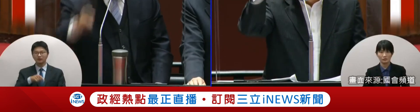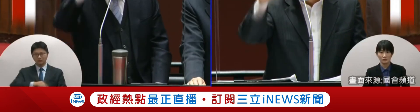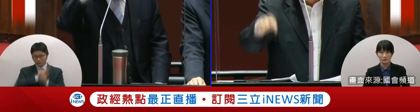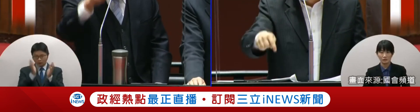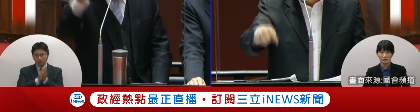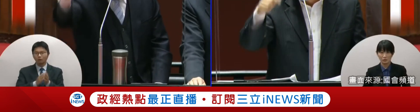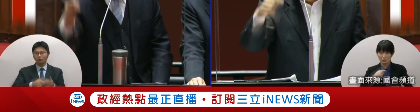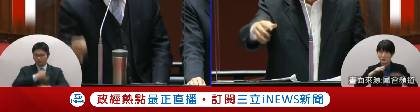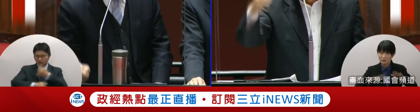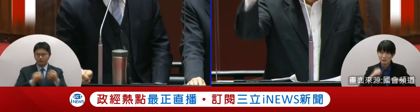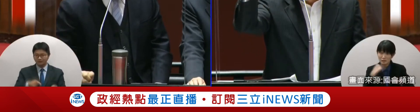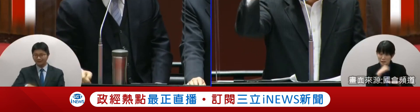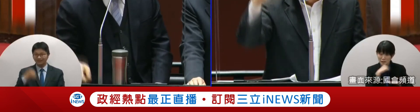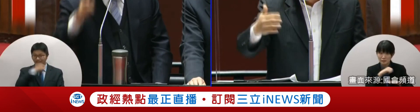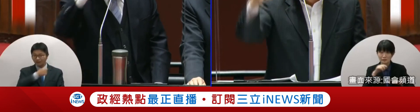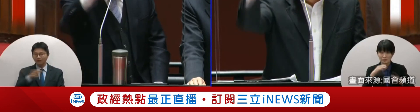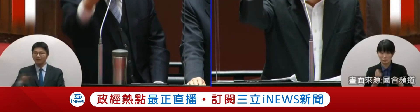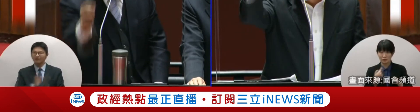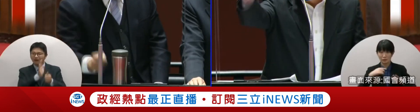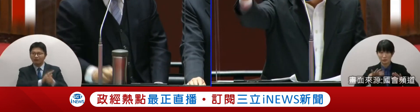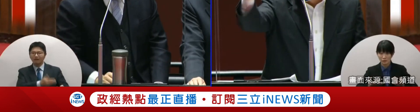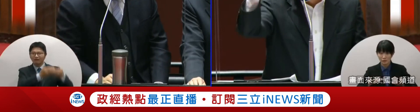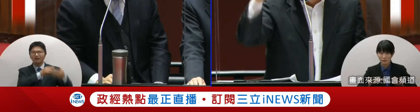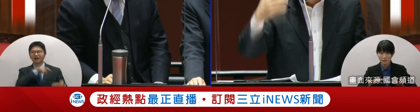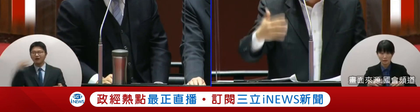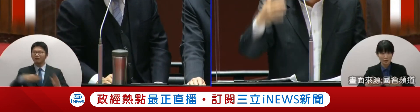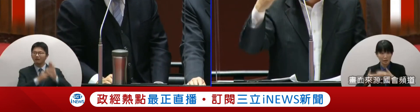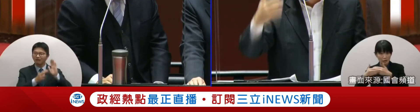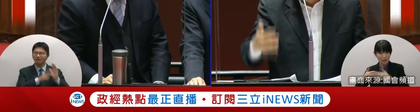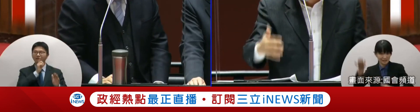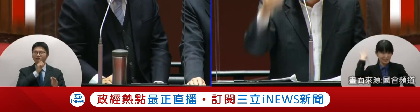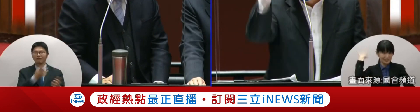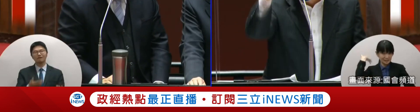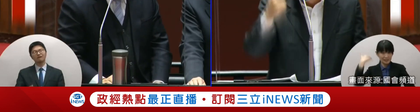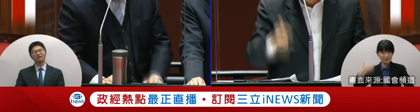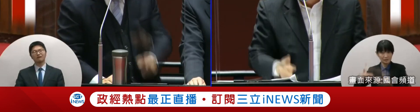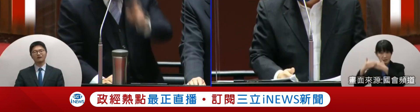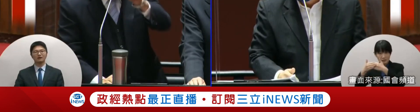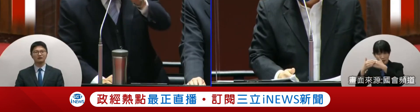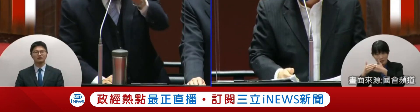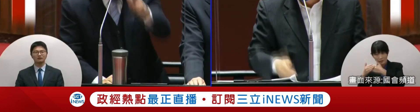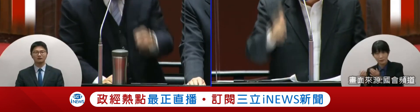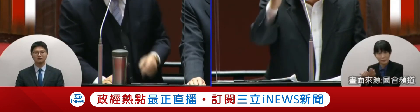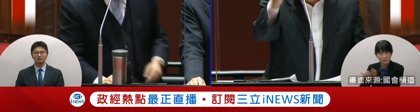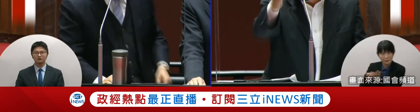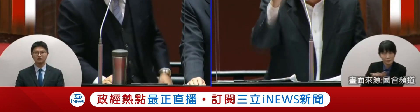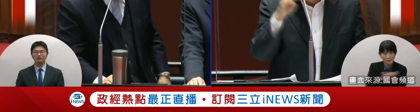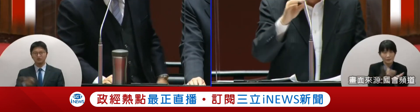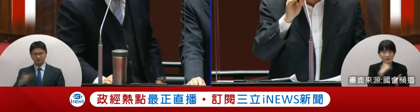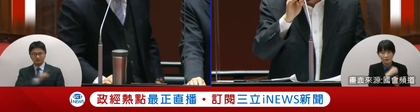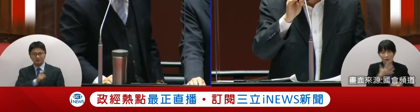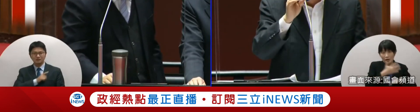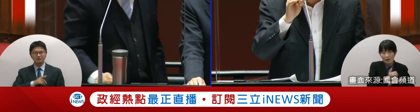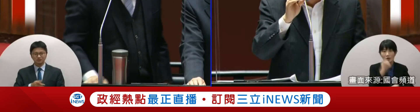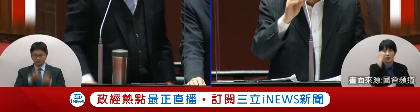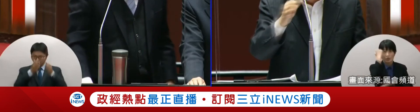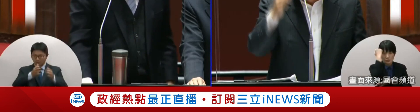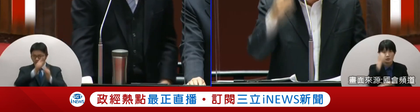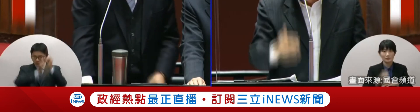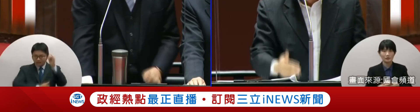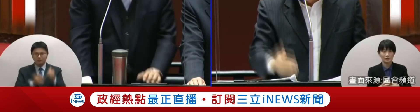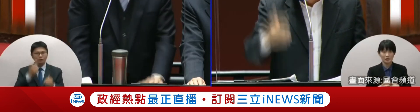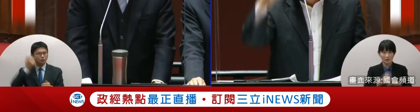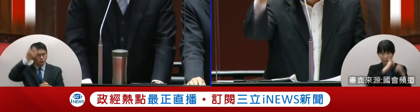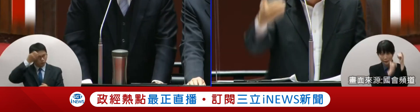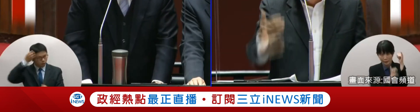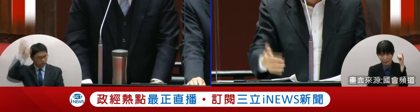们本来在台湾土地上，我们从大陆过来台湾已经第7代、第8代了。你不用再跟我讲这个部分。那